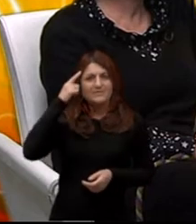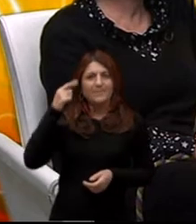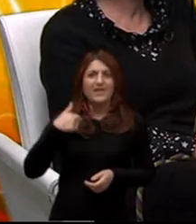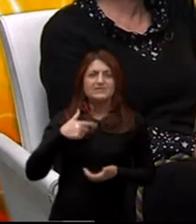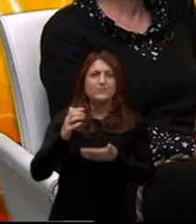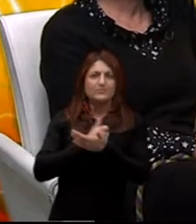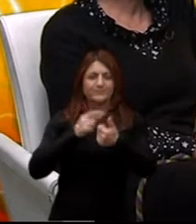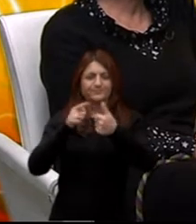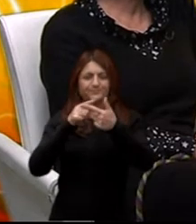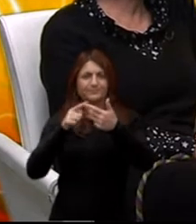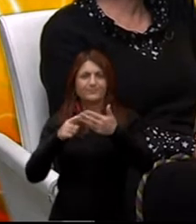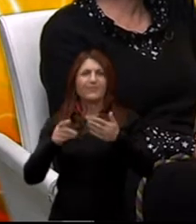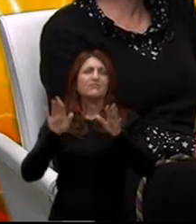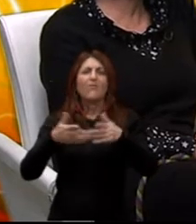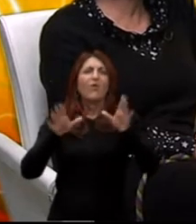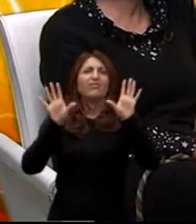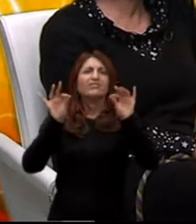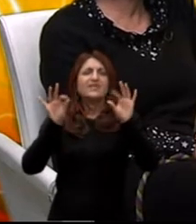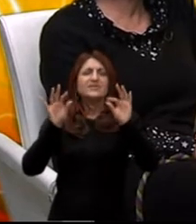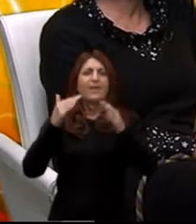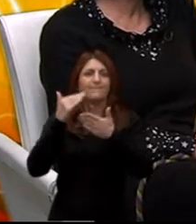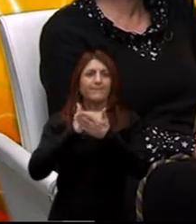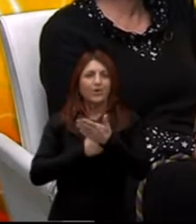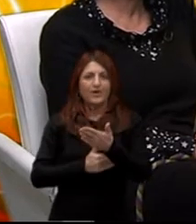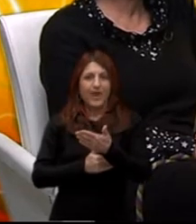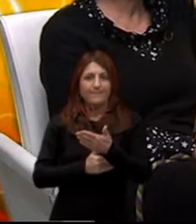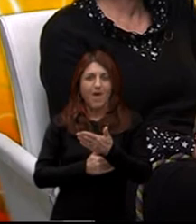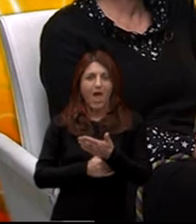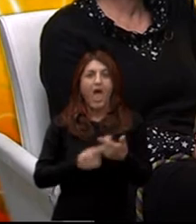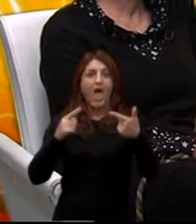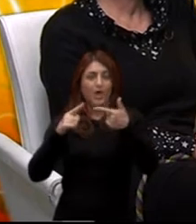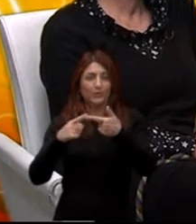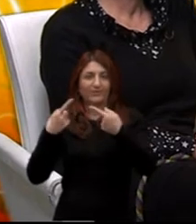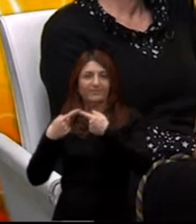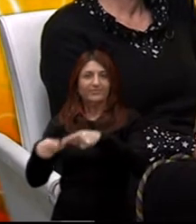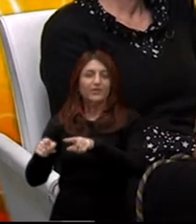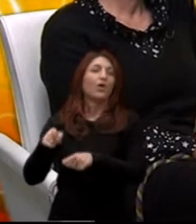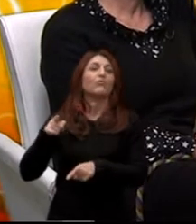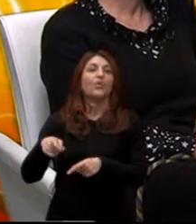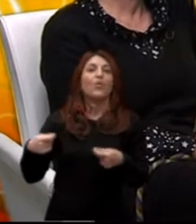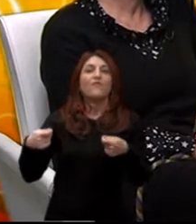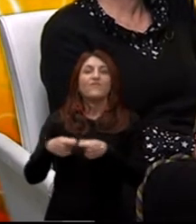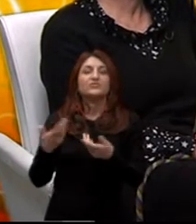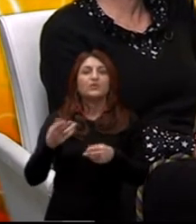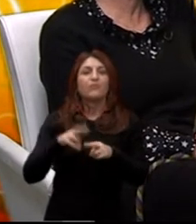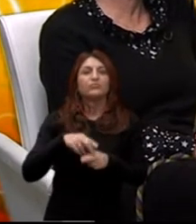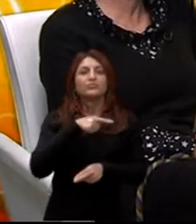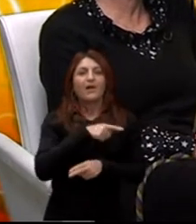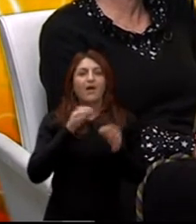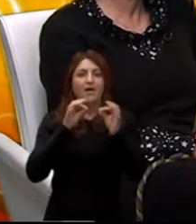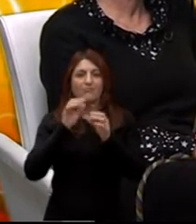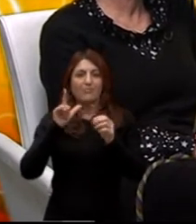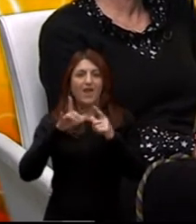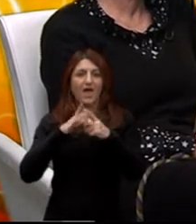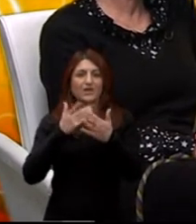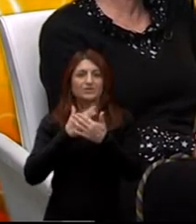znači sve programe, kod nas je jedno 10 programa. A drugi dio priče se odnosi zapravo, to je ono što čem će Blaženka pričati o